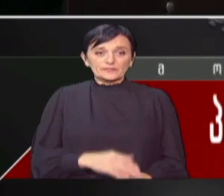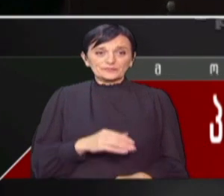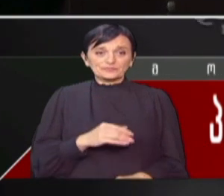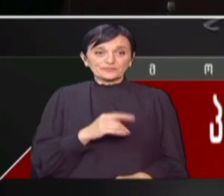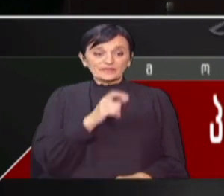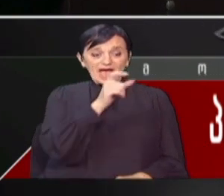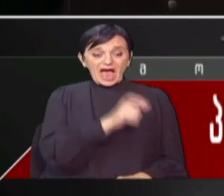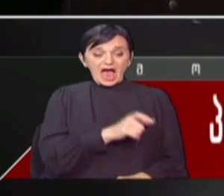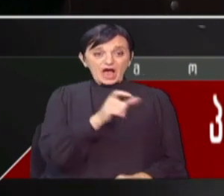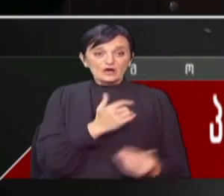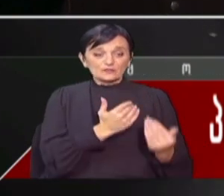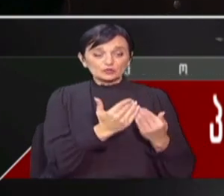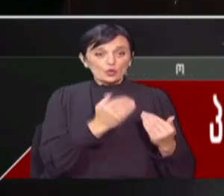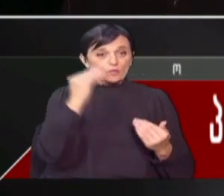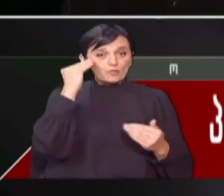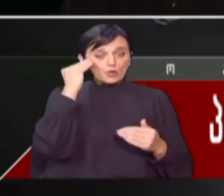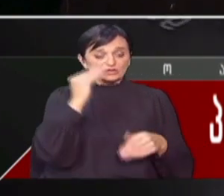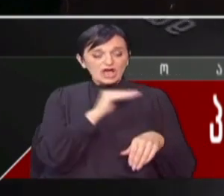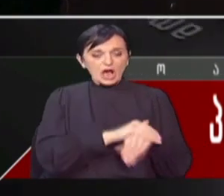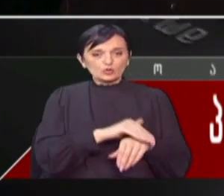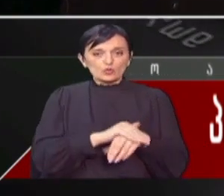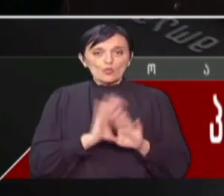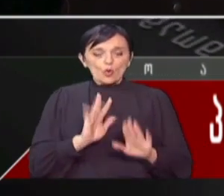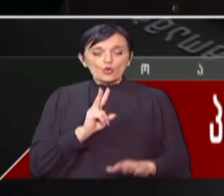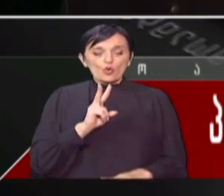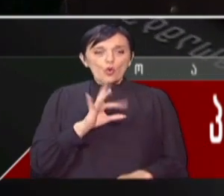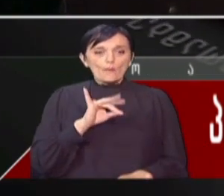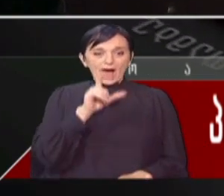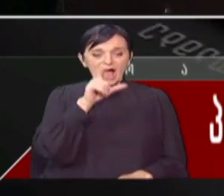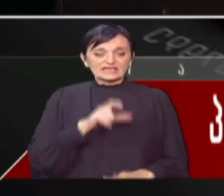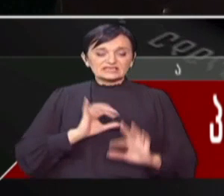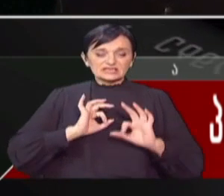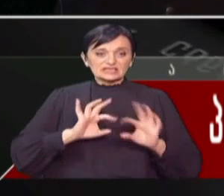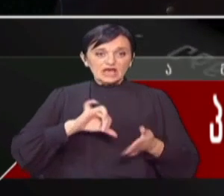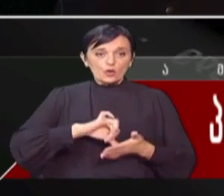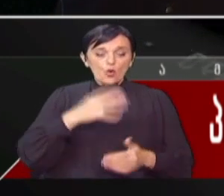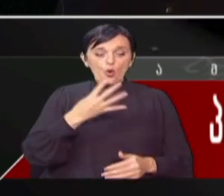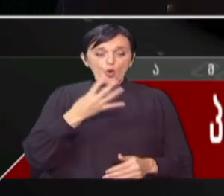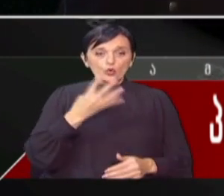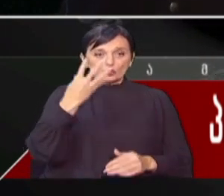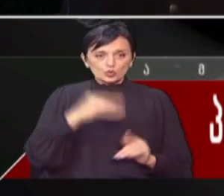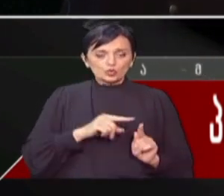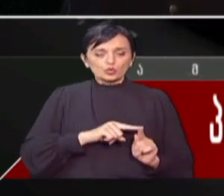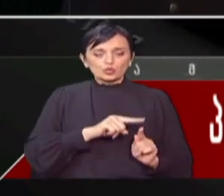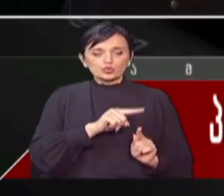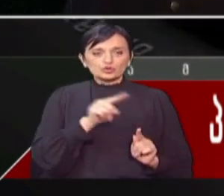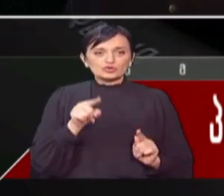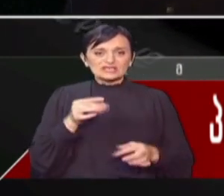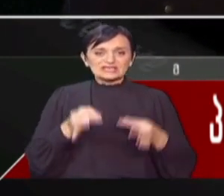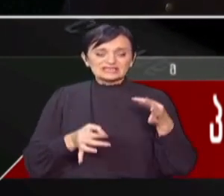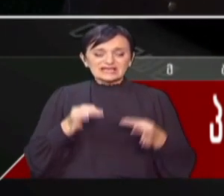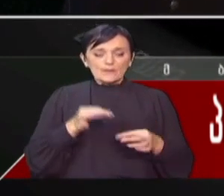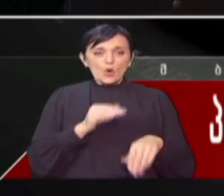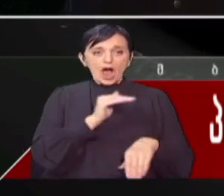ავტორთა პოზიციები და არგუმენტები მხოლოდ ირაკლი კობახიძემ წარადგინა. 40 წუთის განმავლობაში იგი სასამართლოს